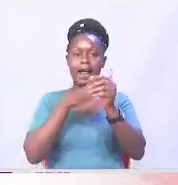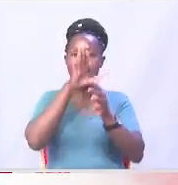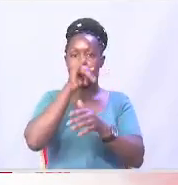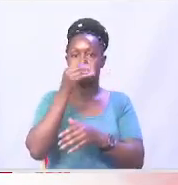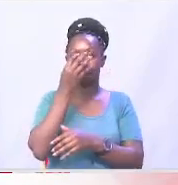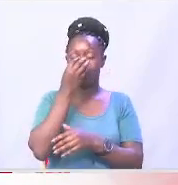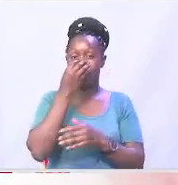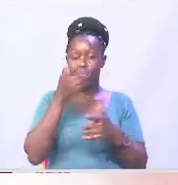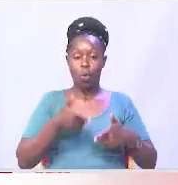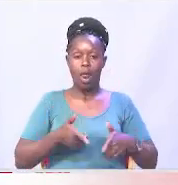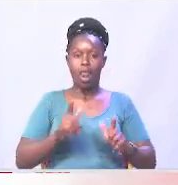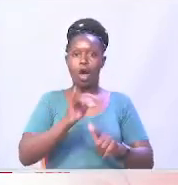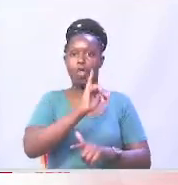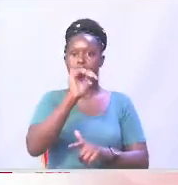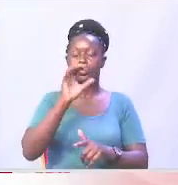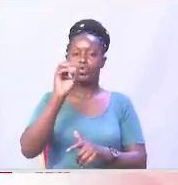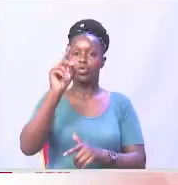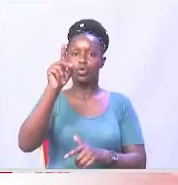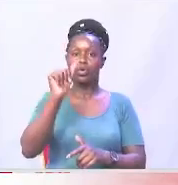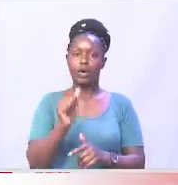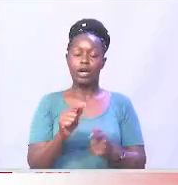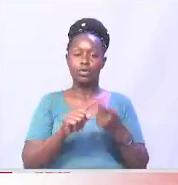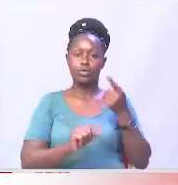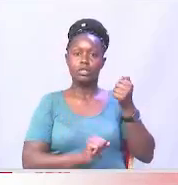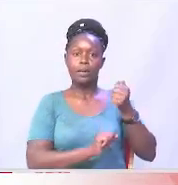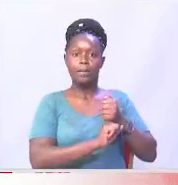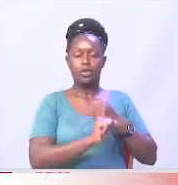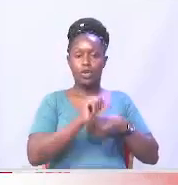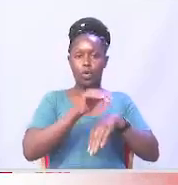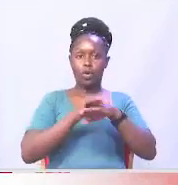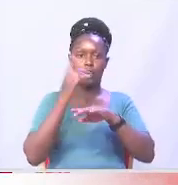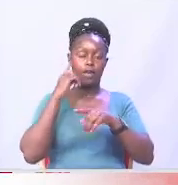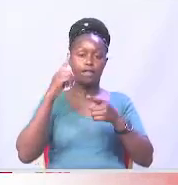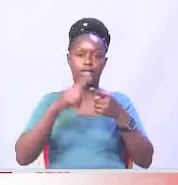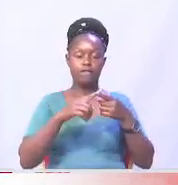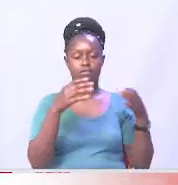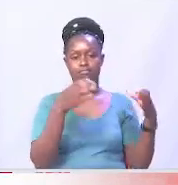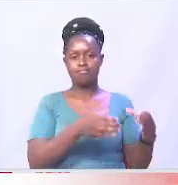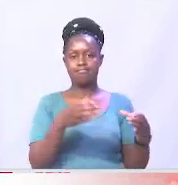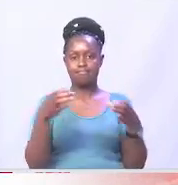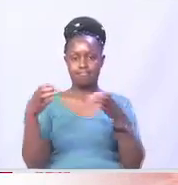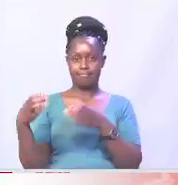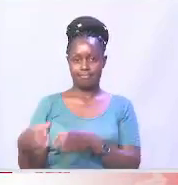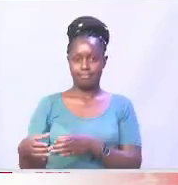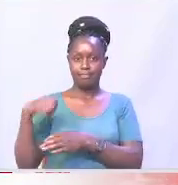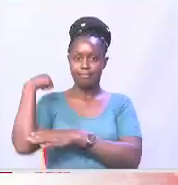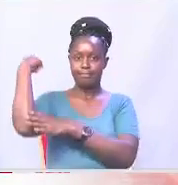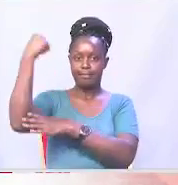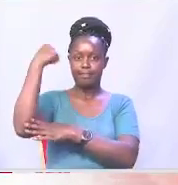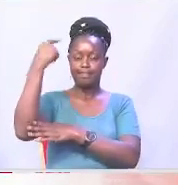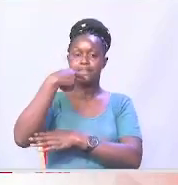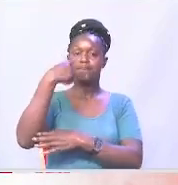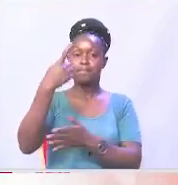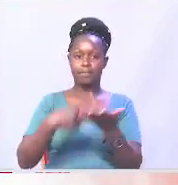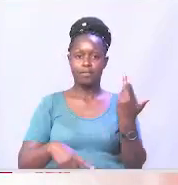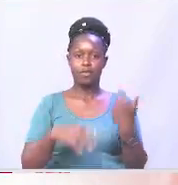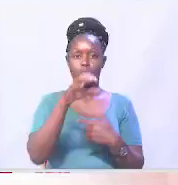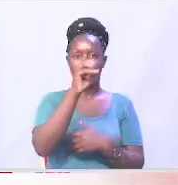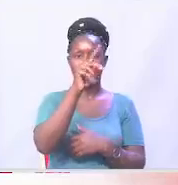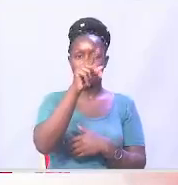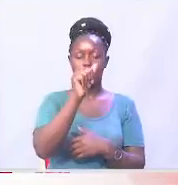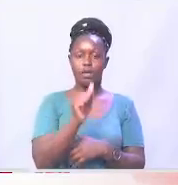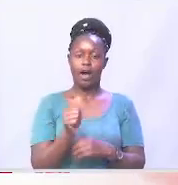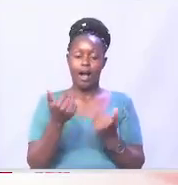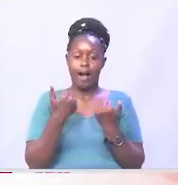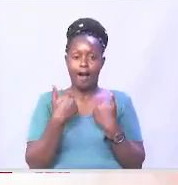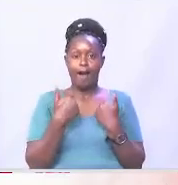kuruhusu wabunge wa Oka kupigia kura mswada wa marekebisho wa vyama vya kisiasa. Amesema kwamba muungano wa Oka una idadi ya